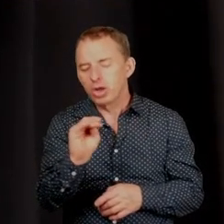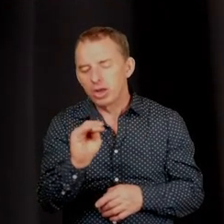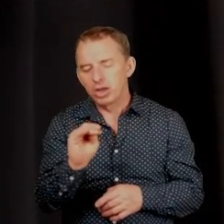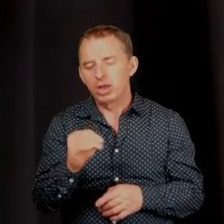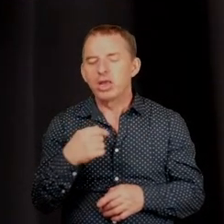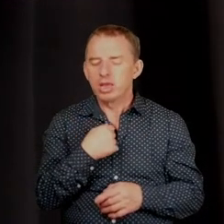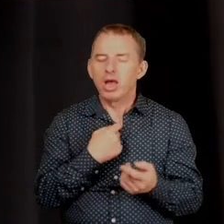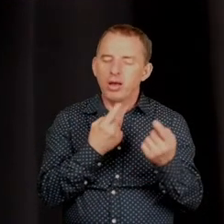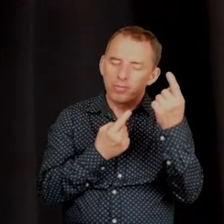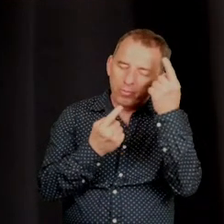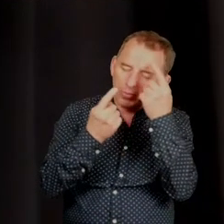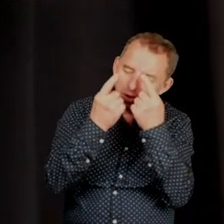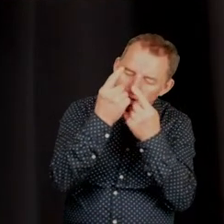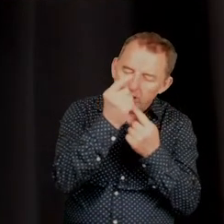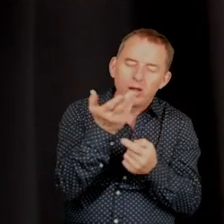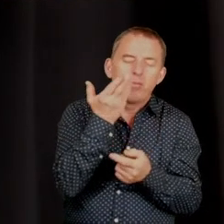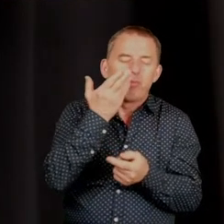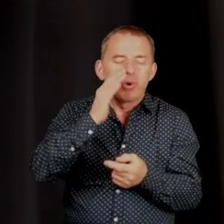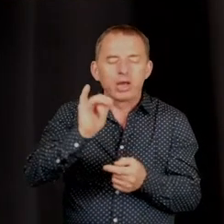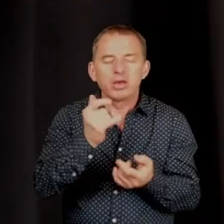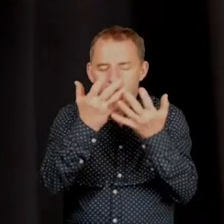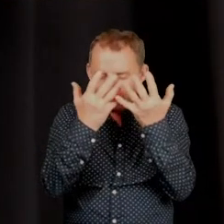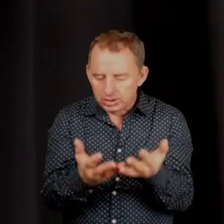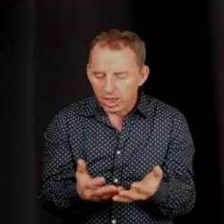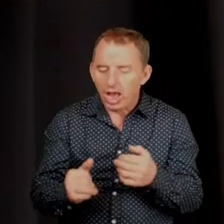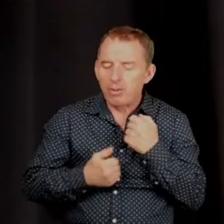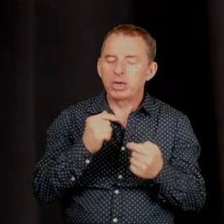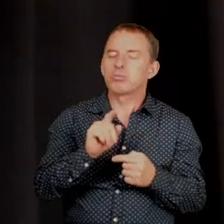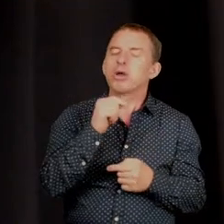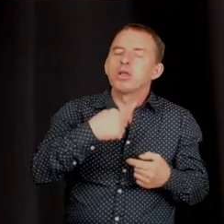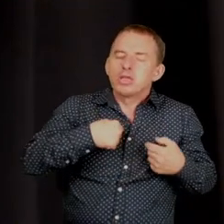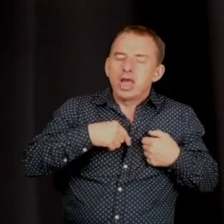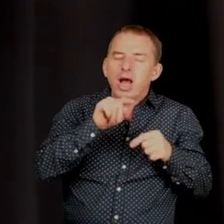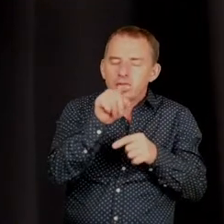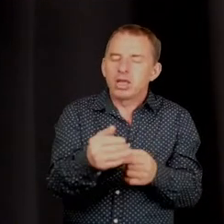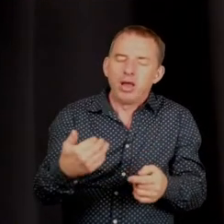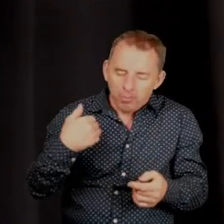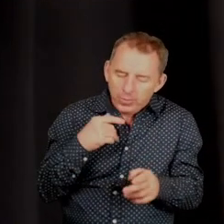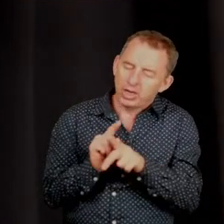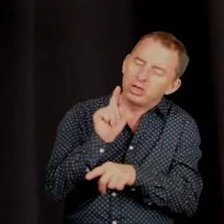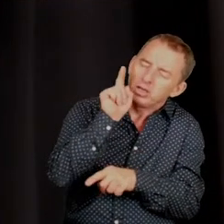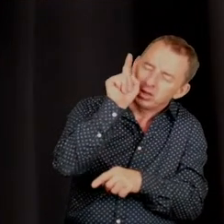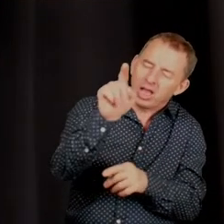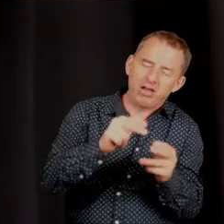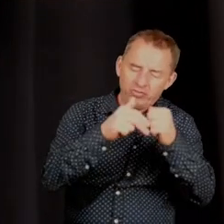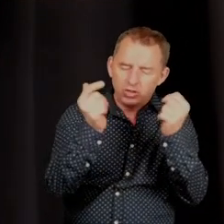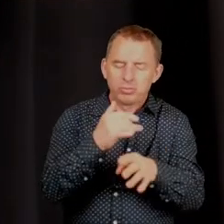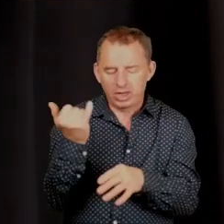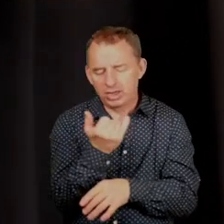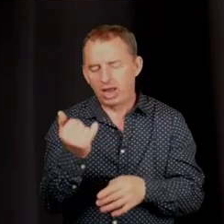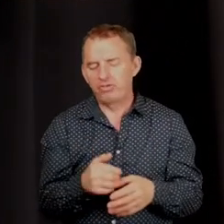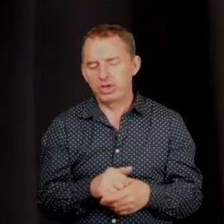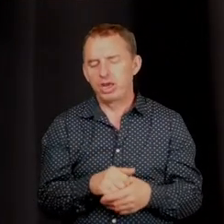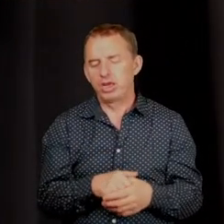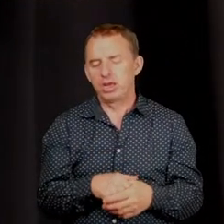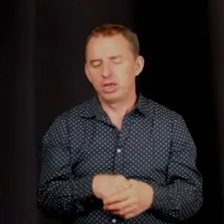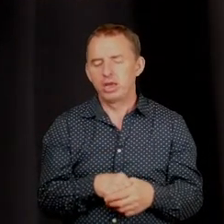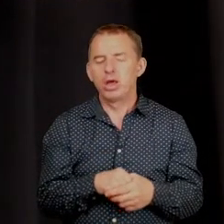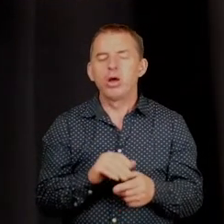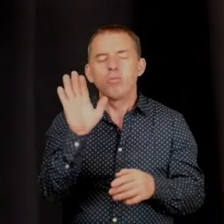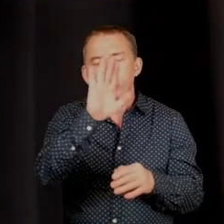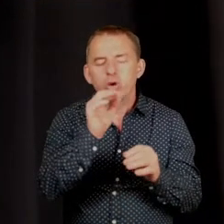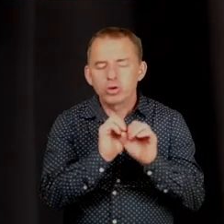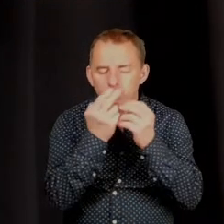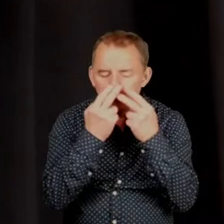my chcemy, to Ty bardziej chcesz, abyśmy my tam byli. Lord, reveal to us by your Spirit. Boże, objaw